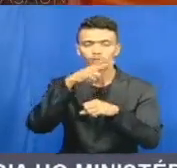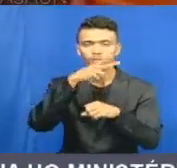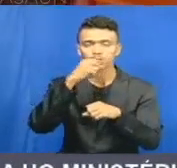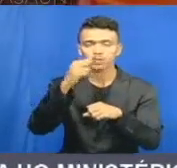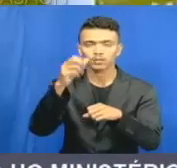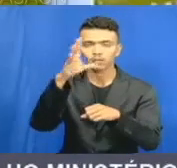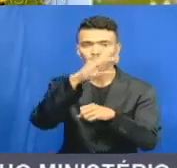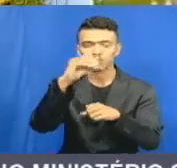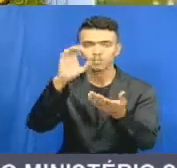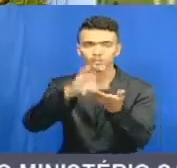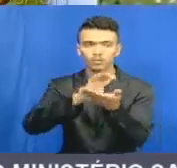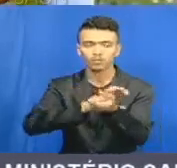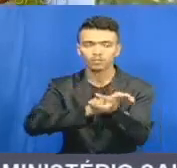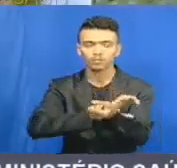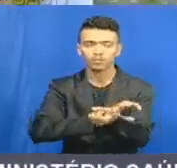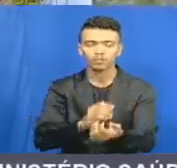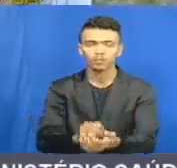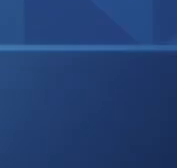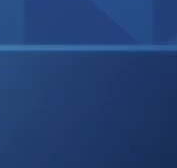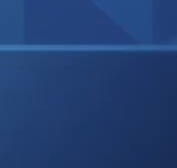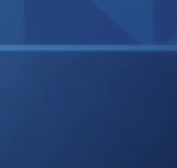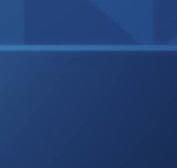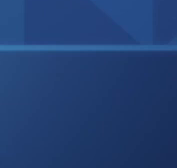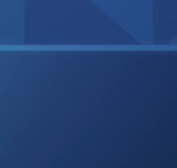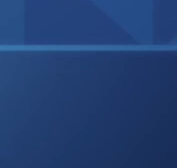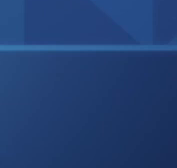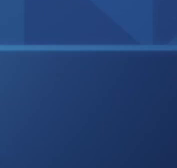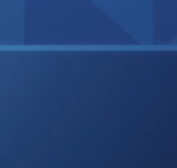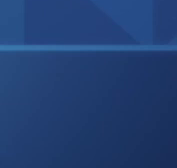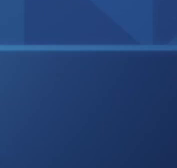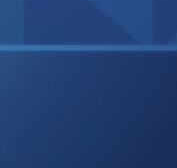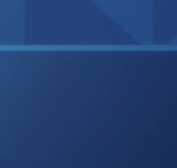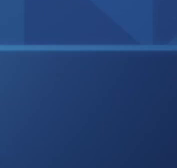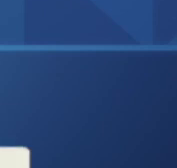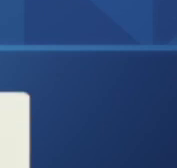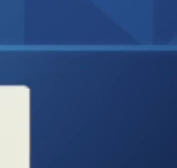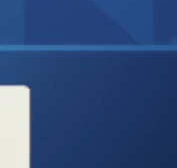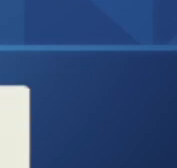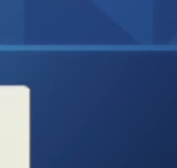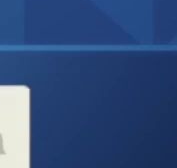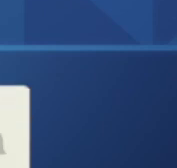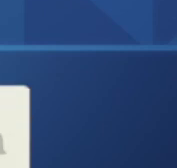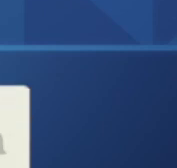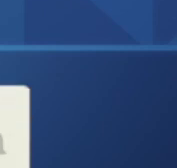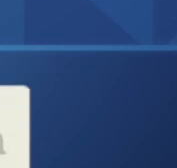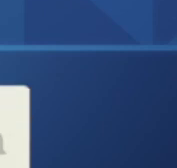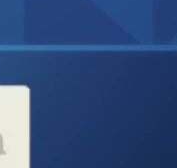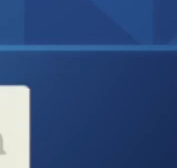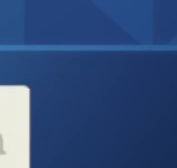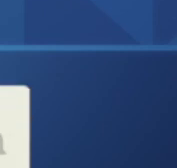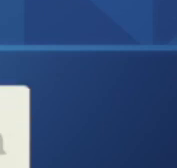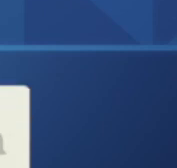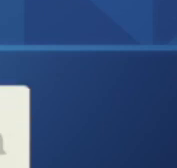Usi Covalima Santiago Moniz, RTTL. Hai, telespectadores atau hedan informasan aktuais no